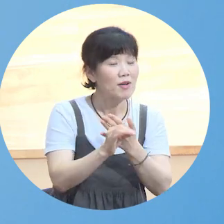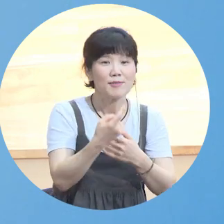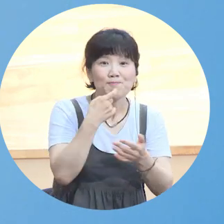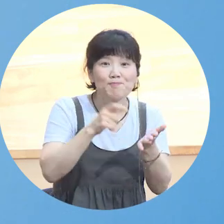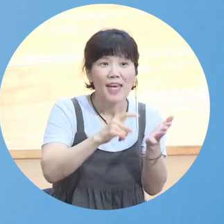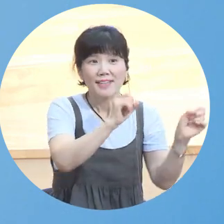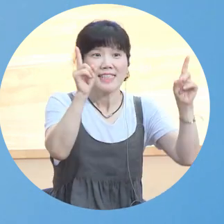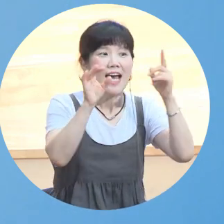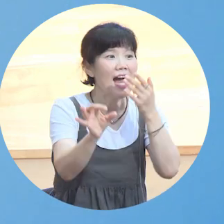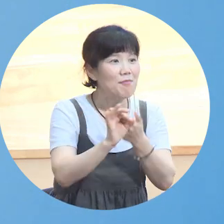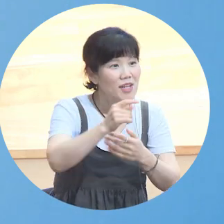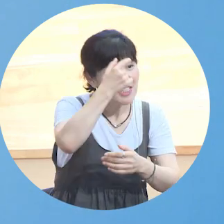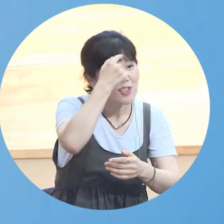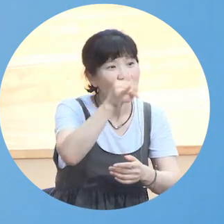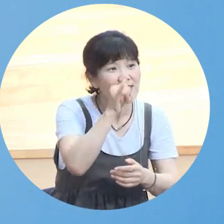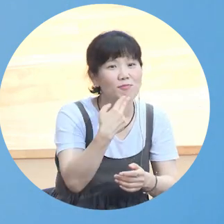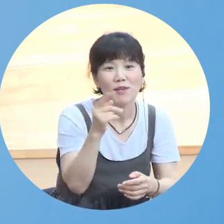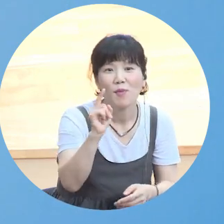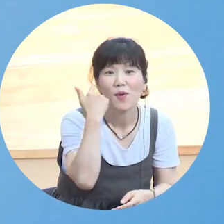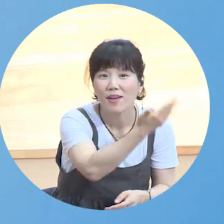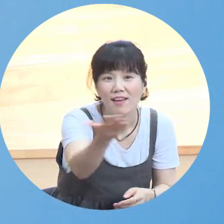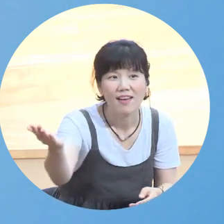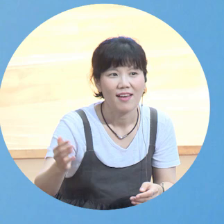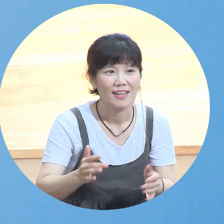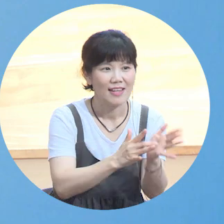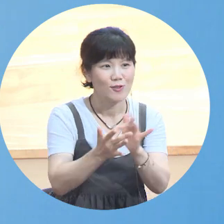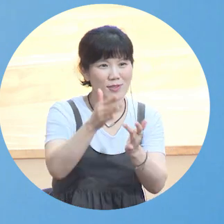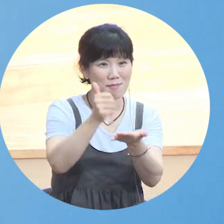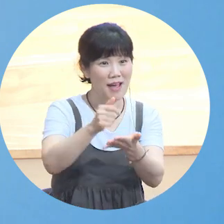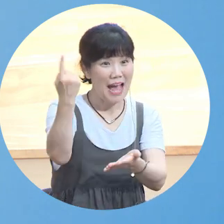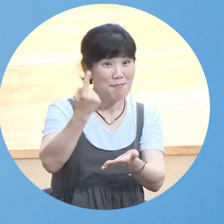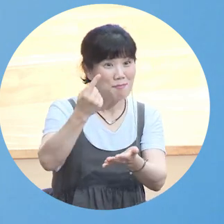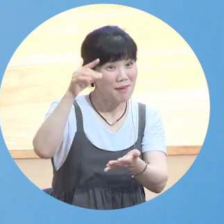시작해 쓸까요 예수님 앞에 나왔을까요 천만에